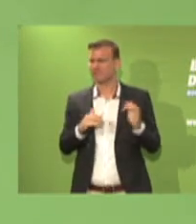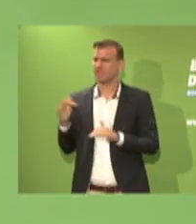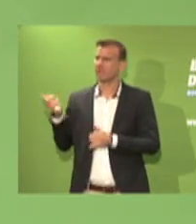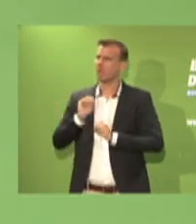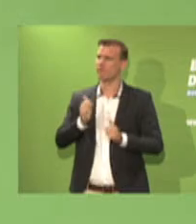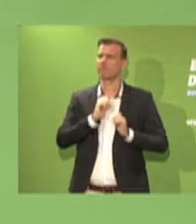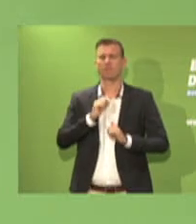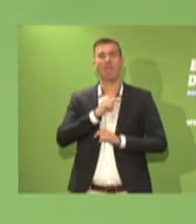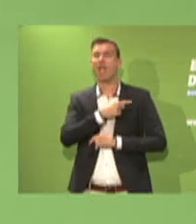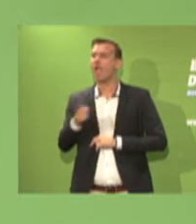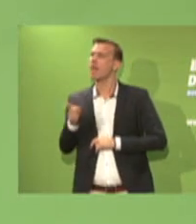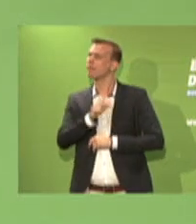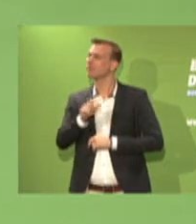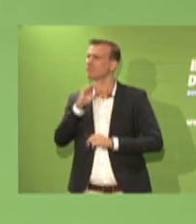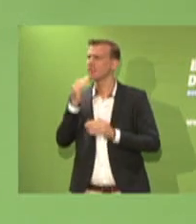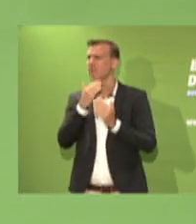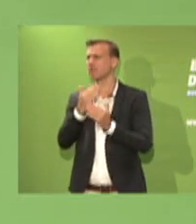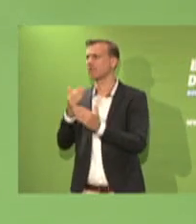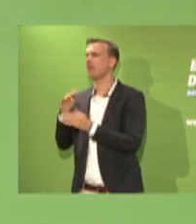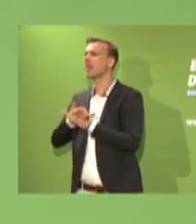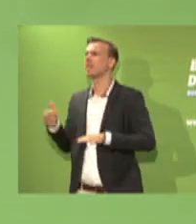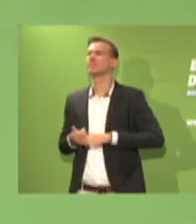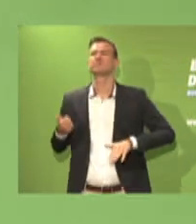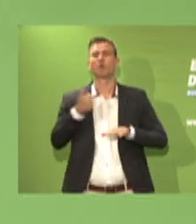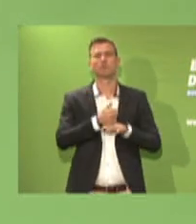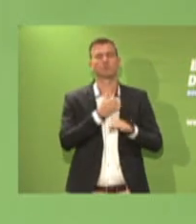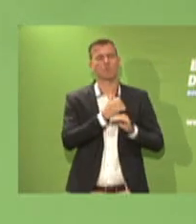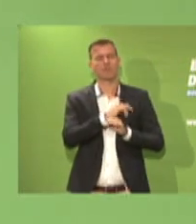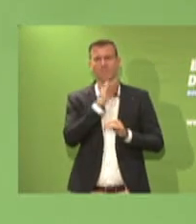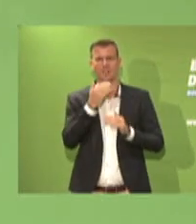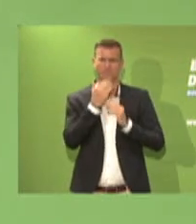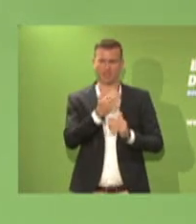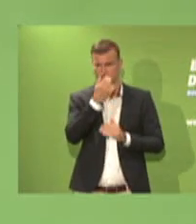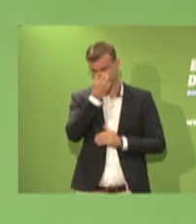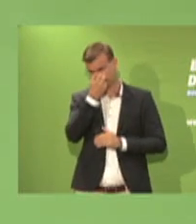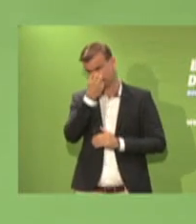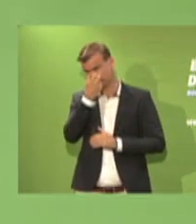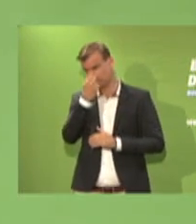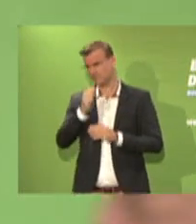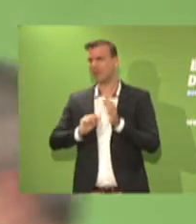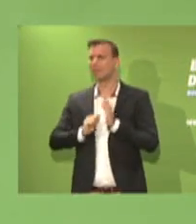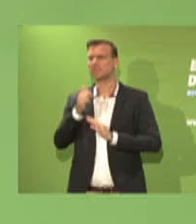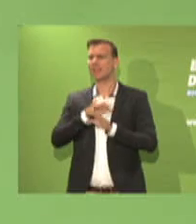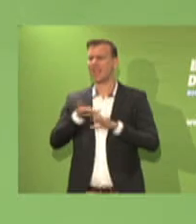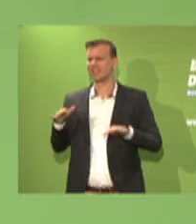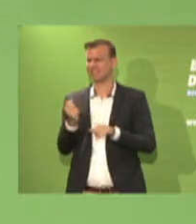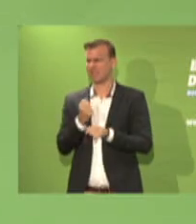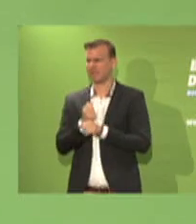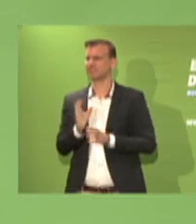getan haben, danken. Natürlich meinen Kolleginnen und Kollegen im Landesvorstand, ganz, ganz besonders der